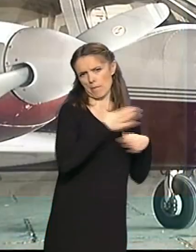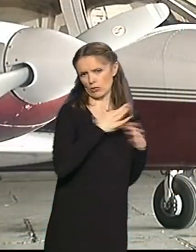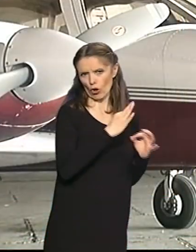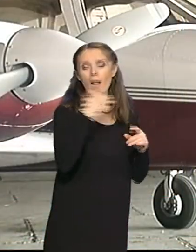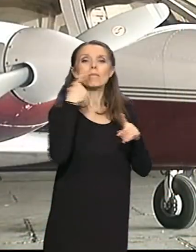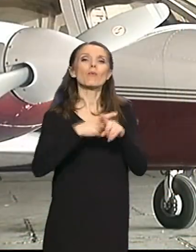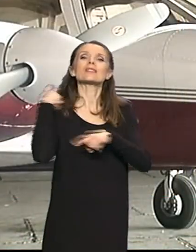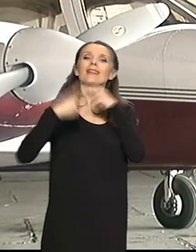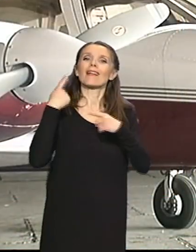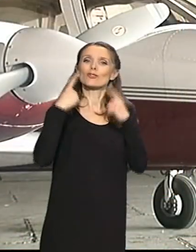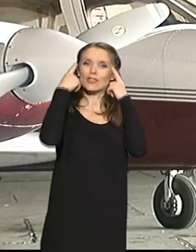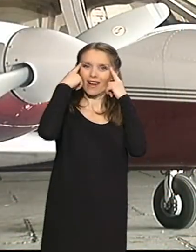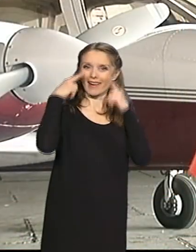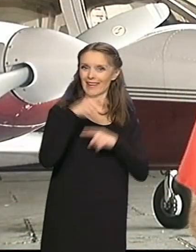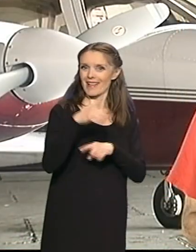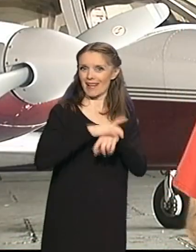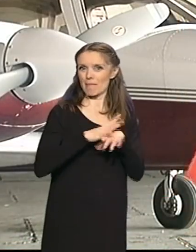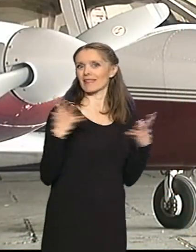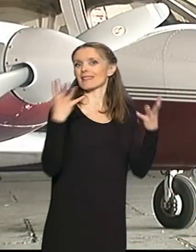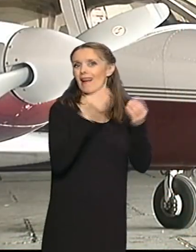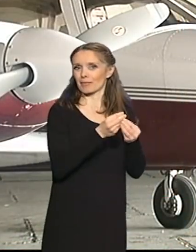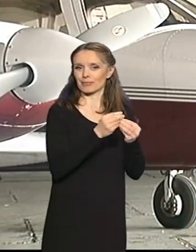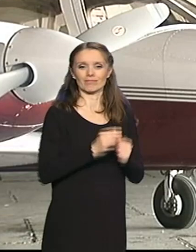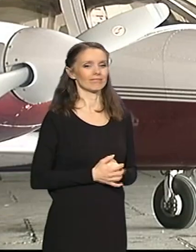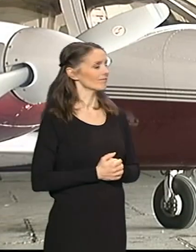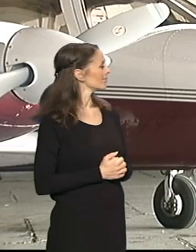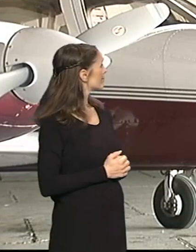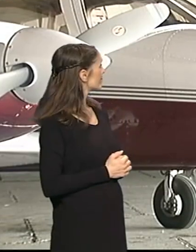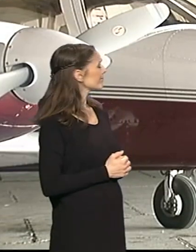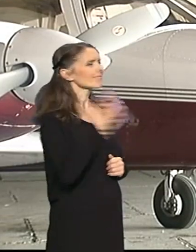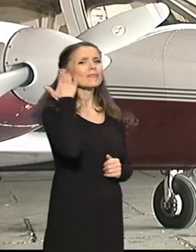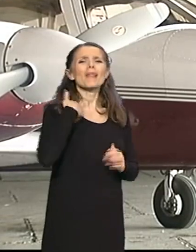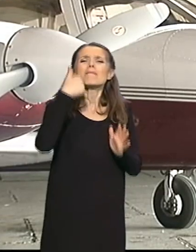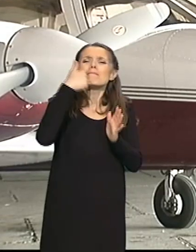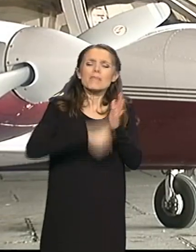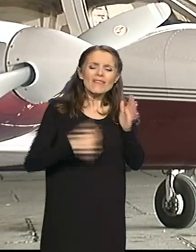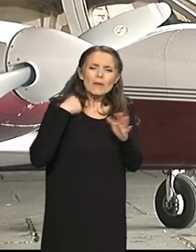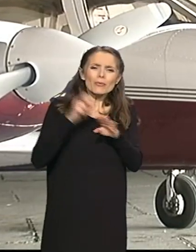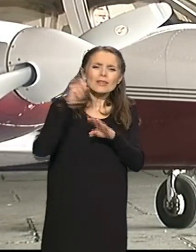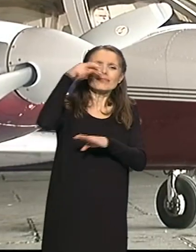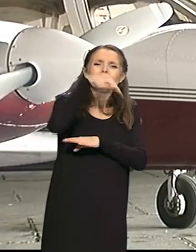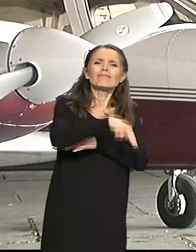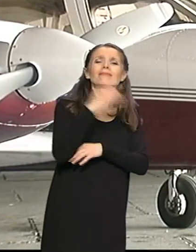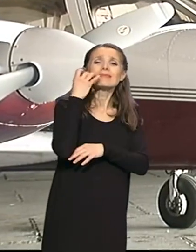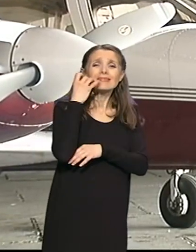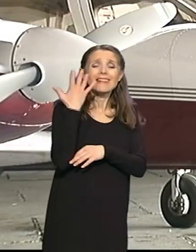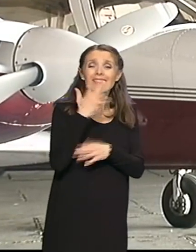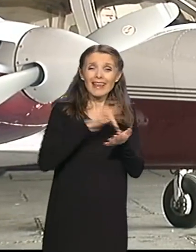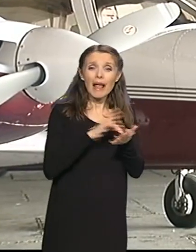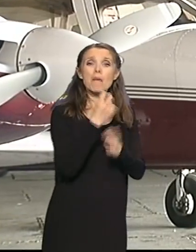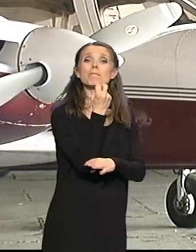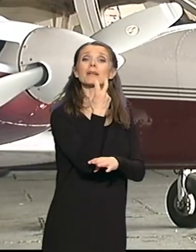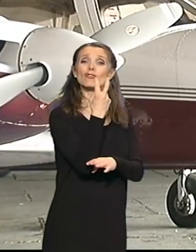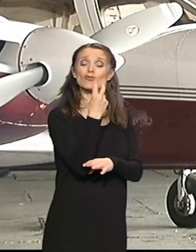sam napravio prvi skok u Prištini, odnosno Mileševski aerodrom, 23.